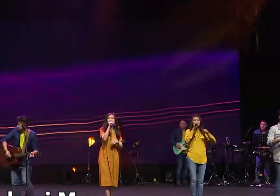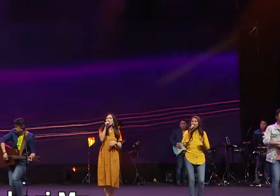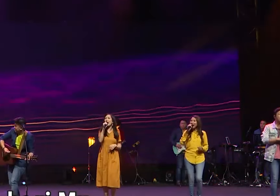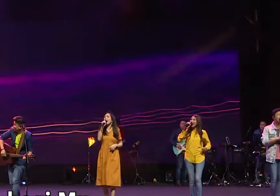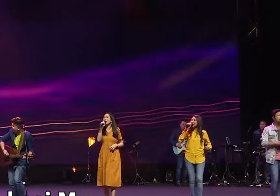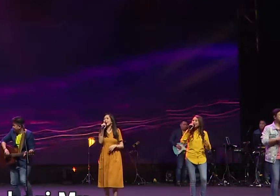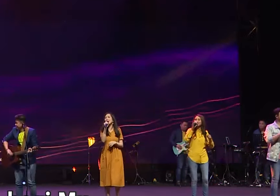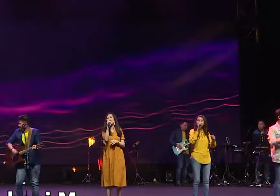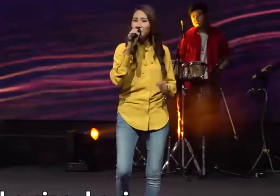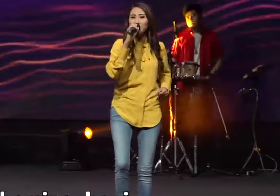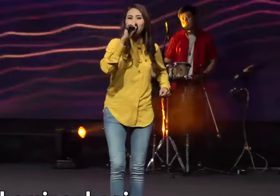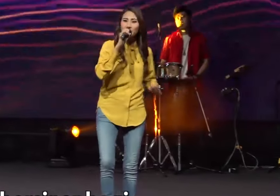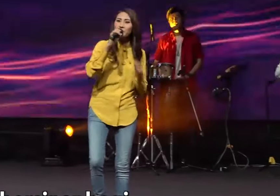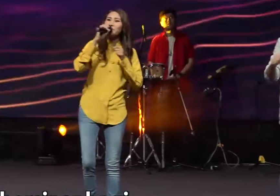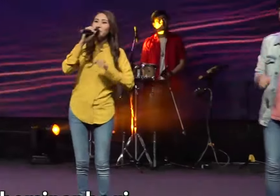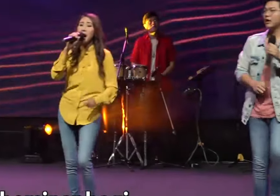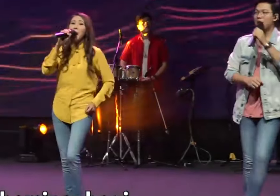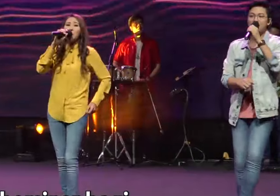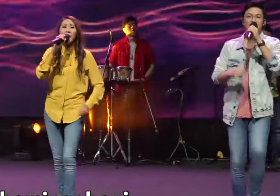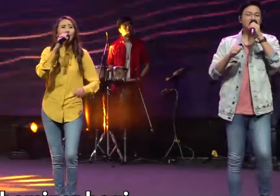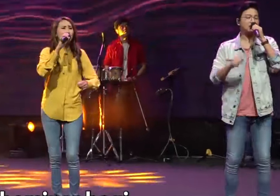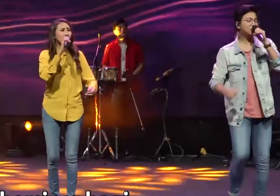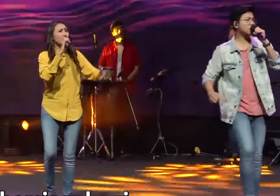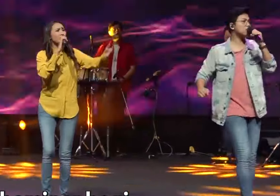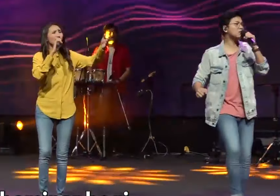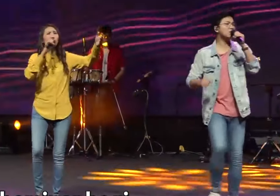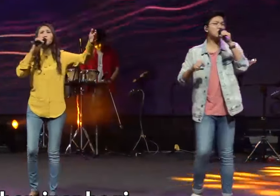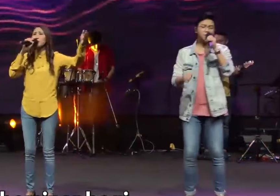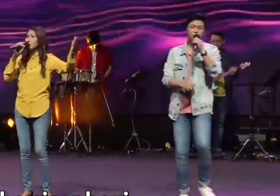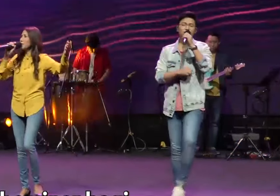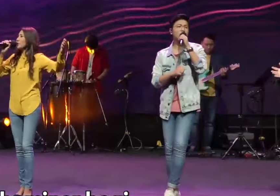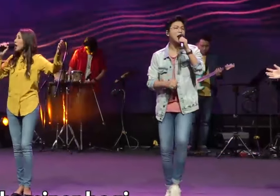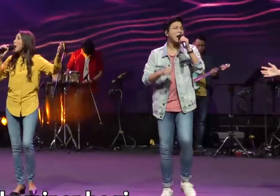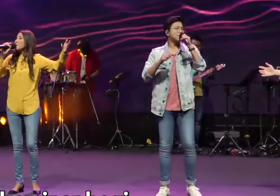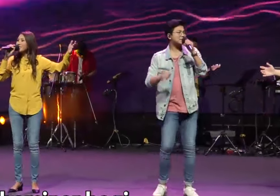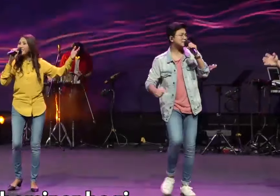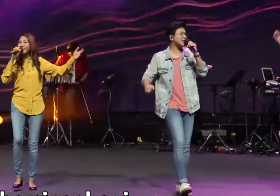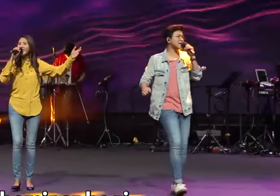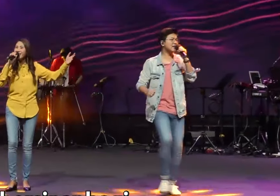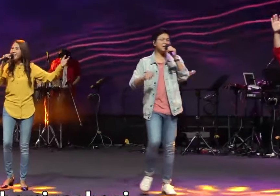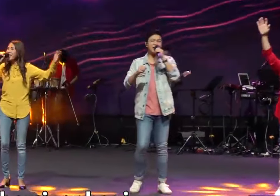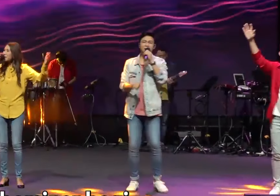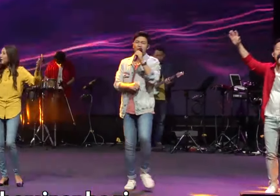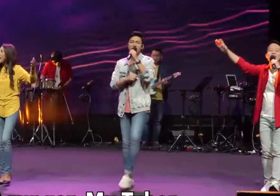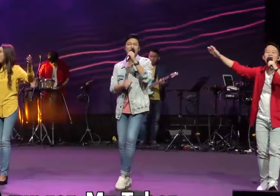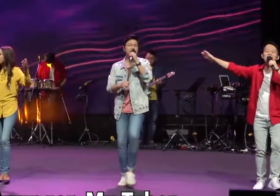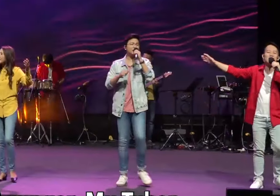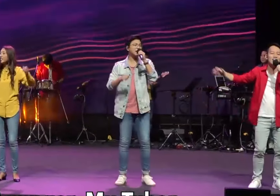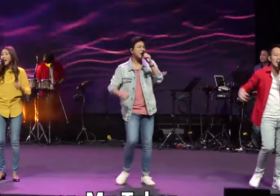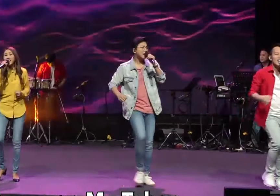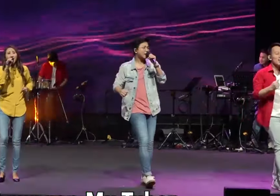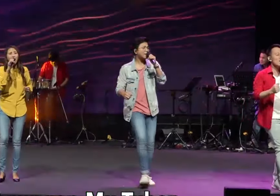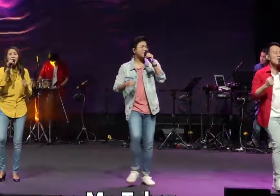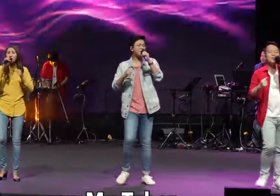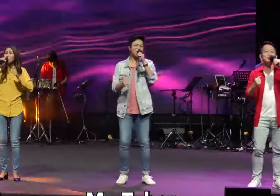berkenan bagi-Mu. Biar hidupku bersinar